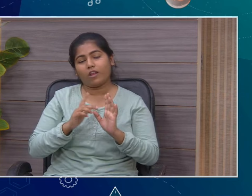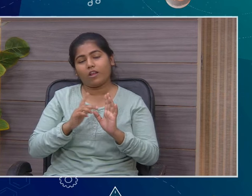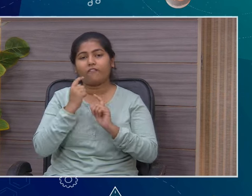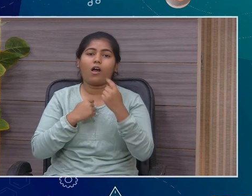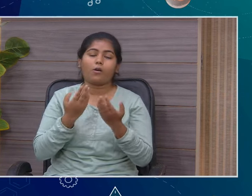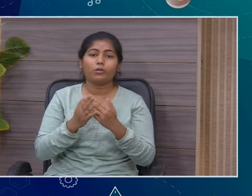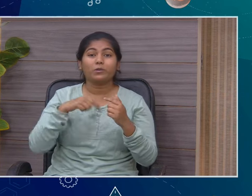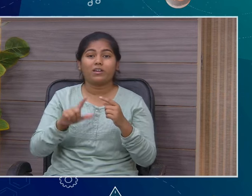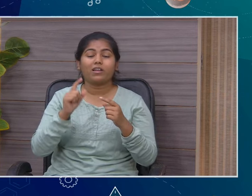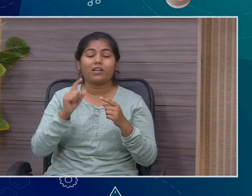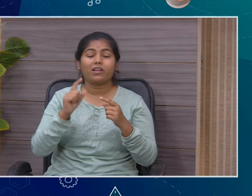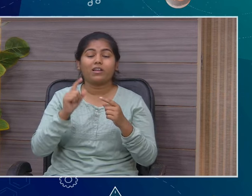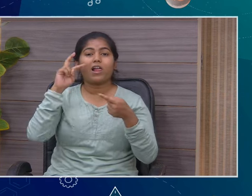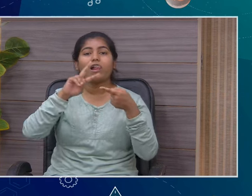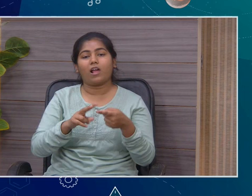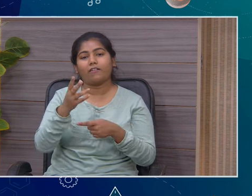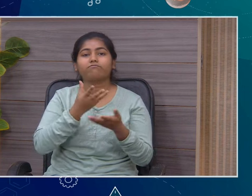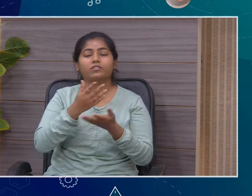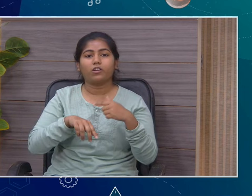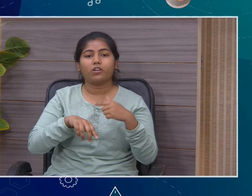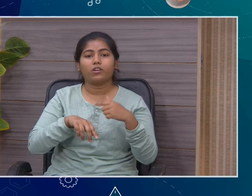हैं क्योंकि ये हमारा लाइव इंटरेक्टिव सेशन है।